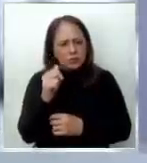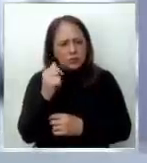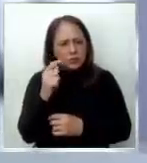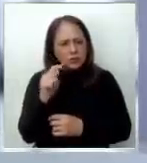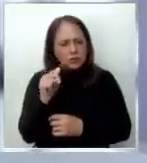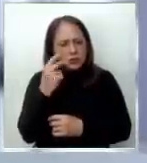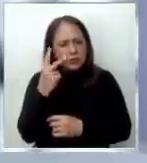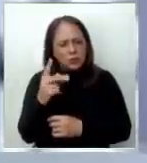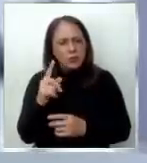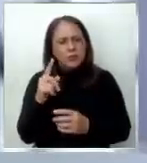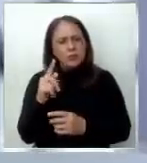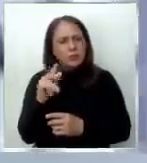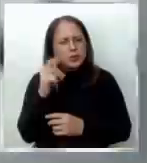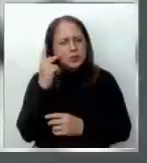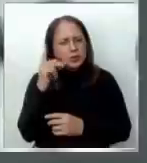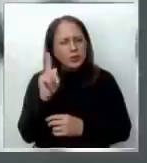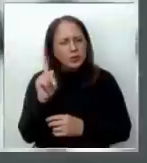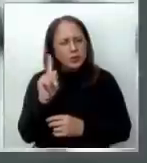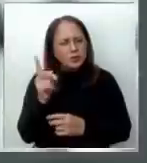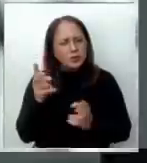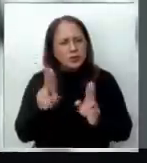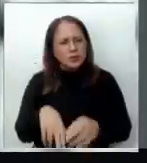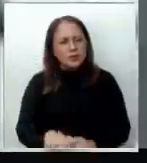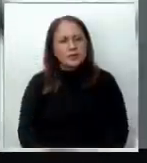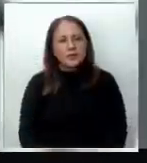Kim, ano na?